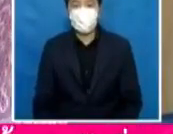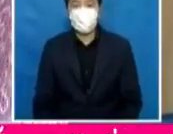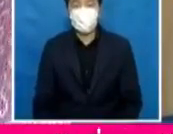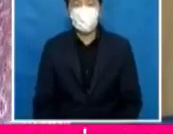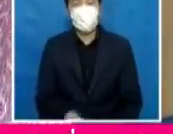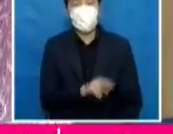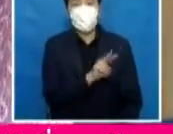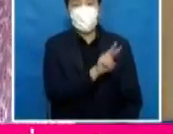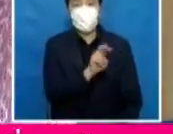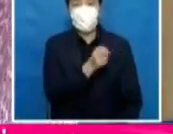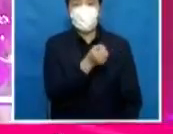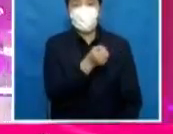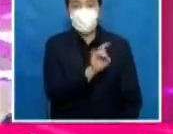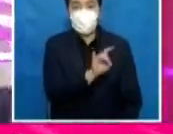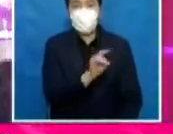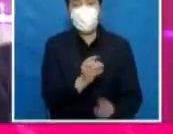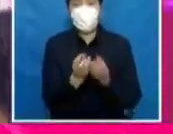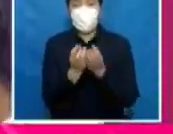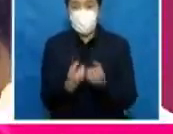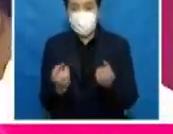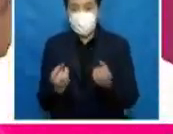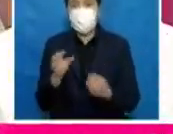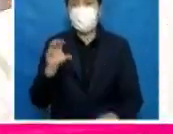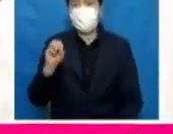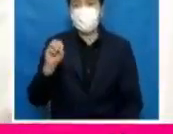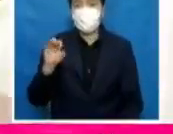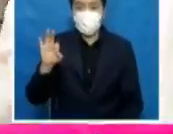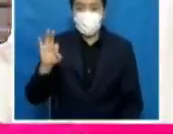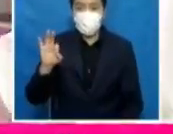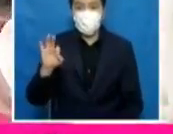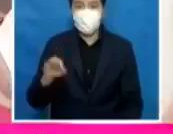งวดที่218จำนวน59ลูก